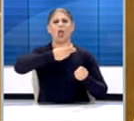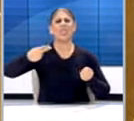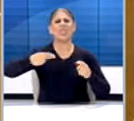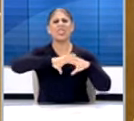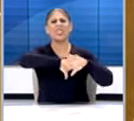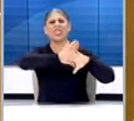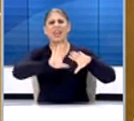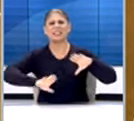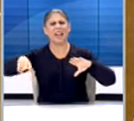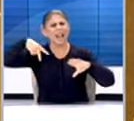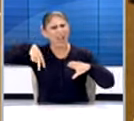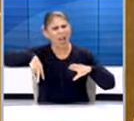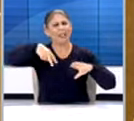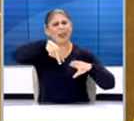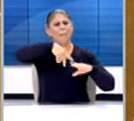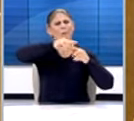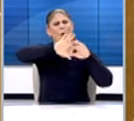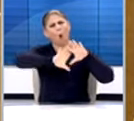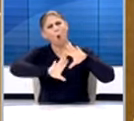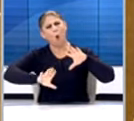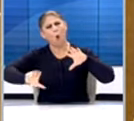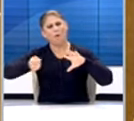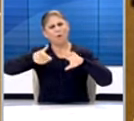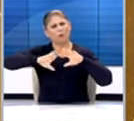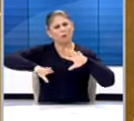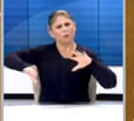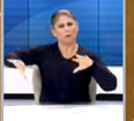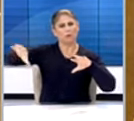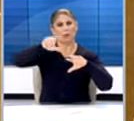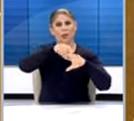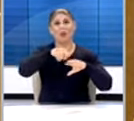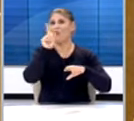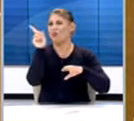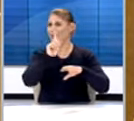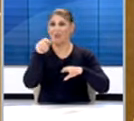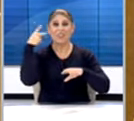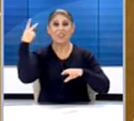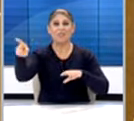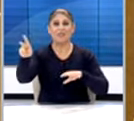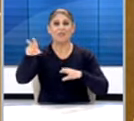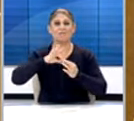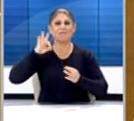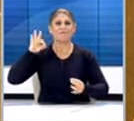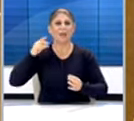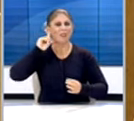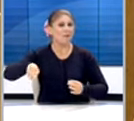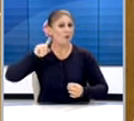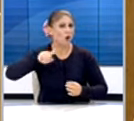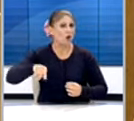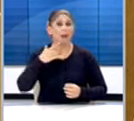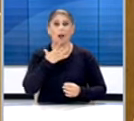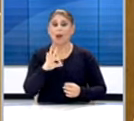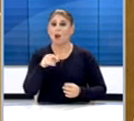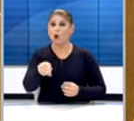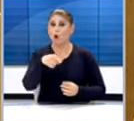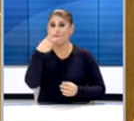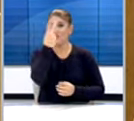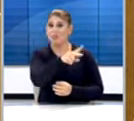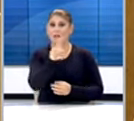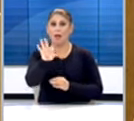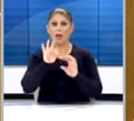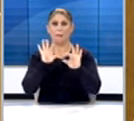φαινόμενο? Όχι. Είναι η δική σας αβολητηρία. Είναι η δική σας αδράνεια. Είναι η επιλογή η οποία οδήγησε